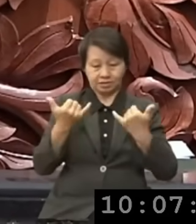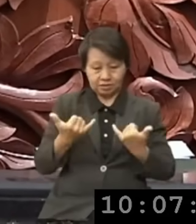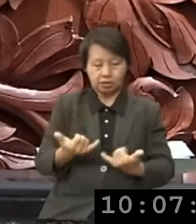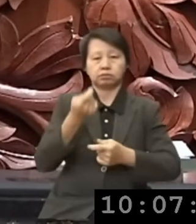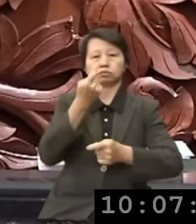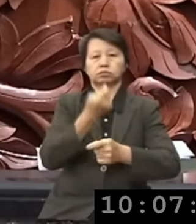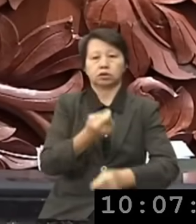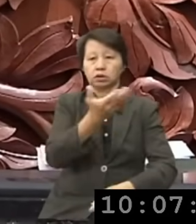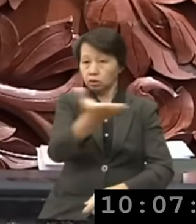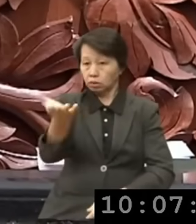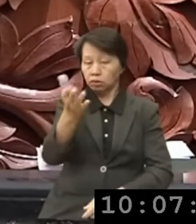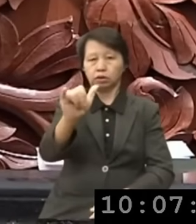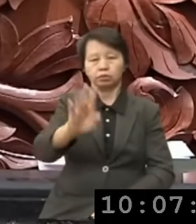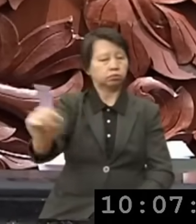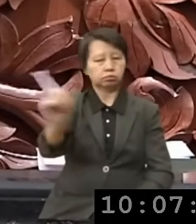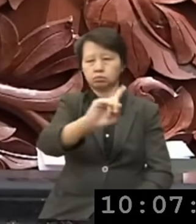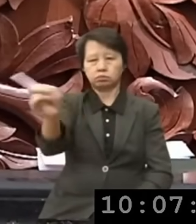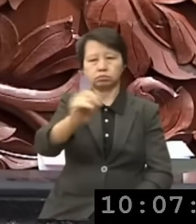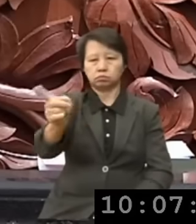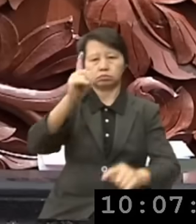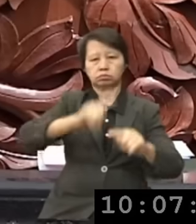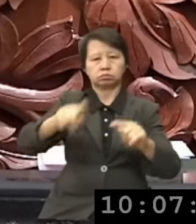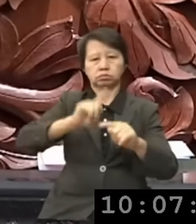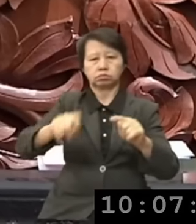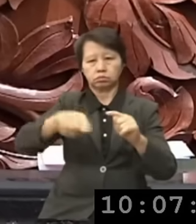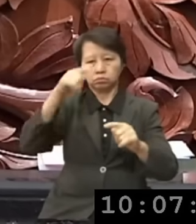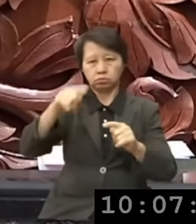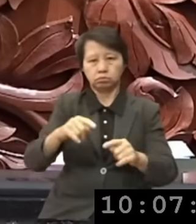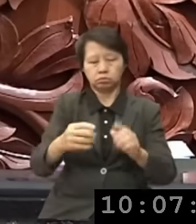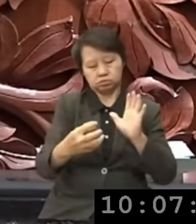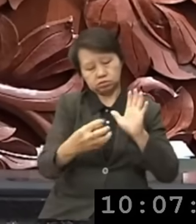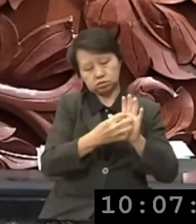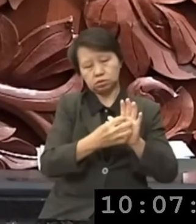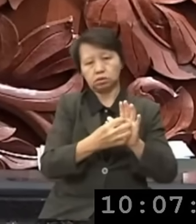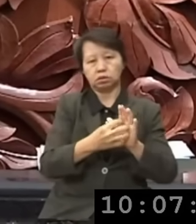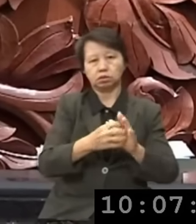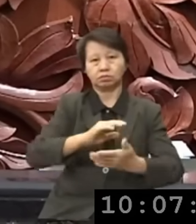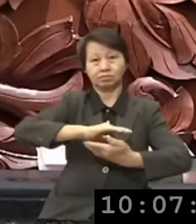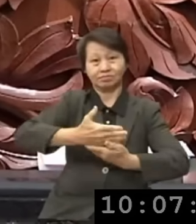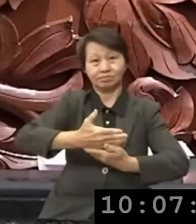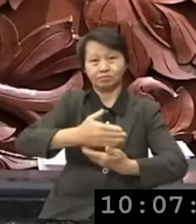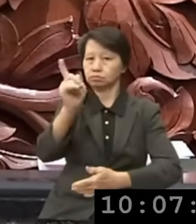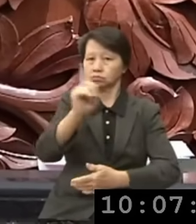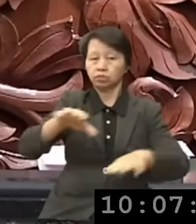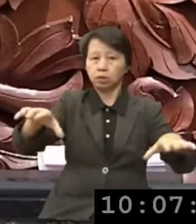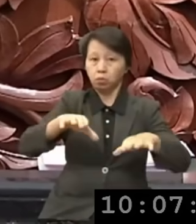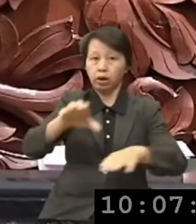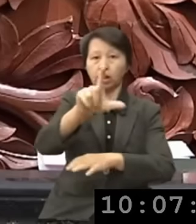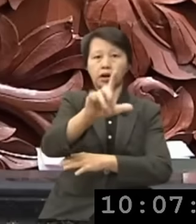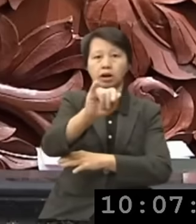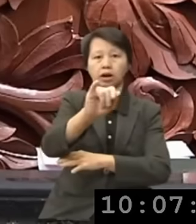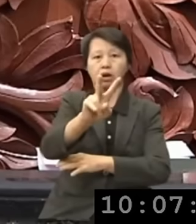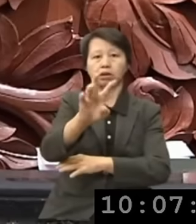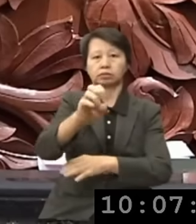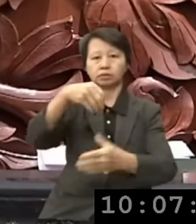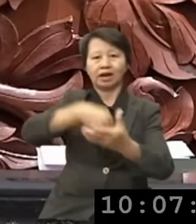bahawa ahli-ahli yang berhormat tidak lagi dibenarkan untuk memasang sebarang peranti bagi membuat live streaming dalam